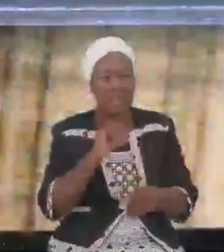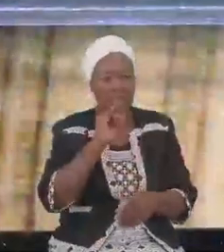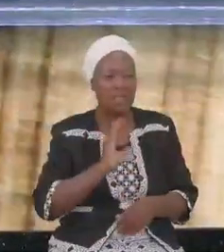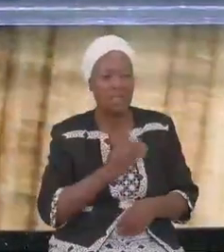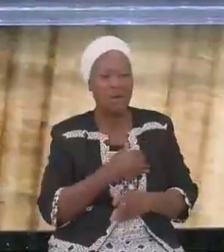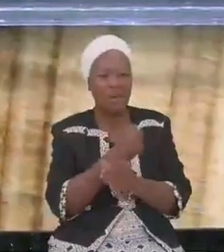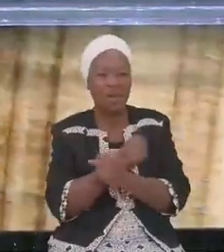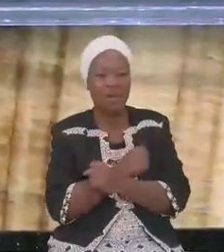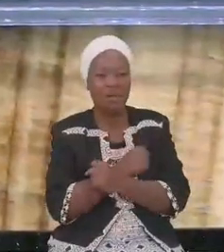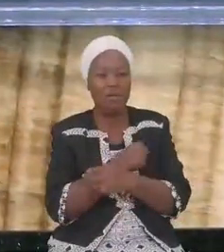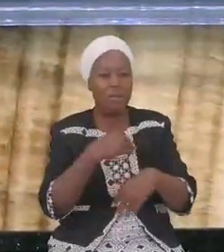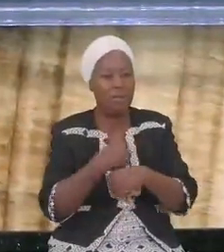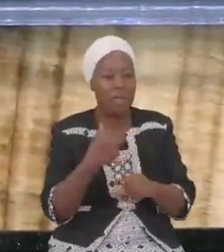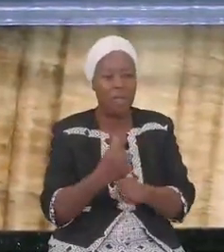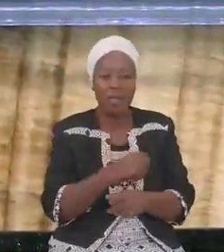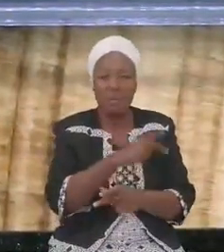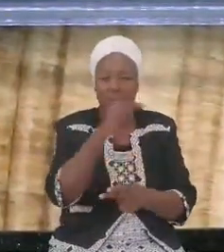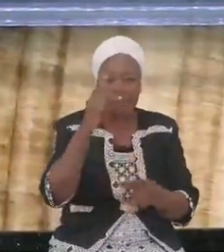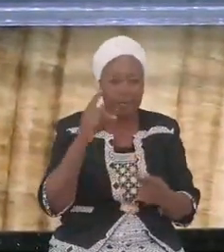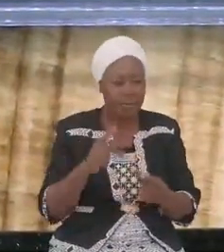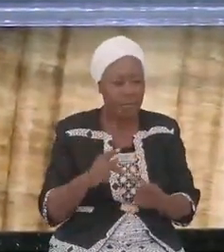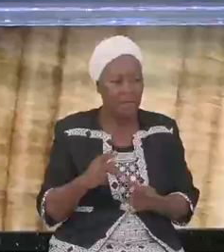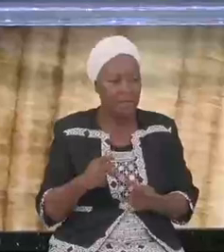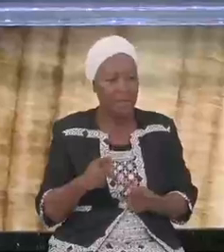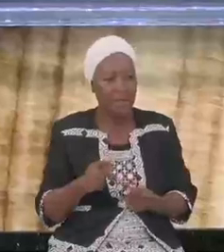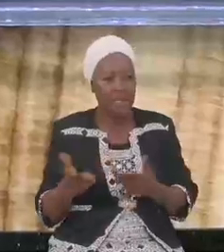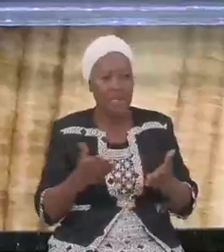Tel il est, tel nous sommes.